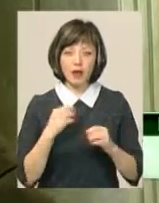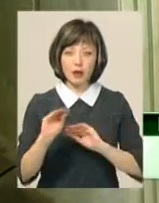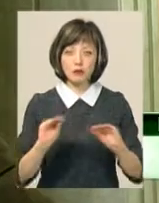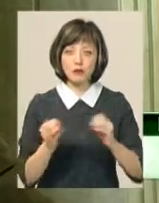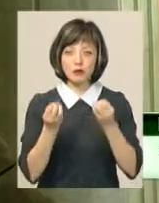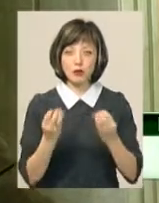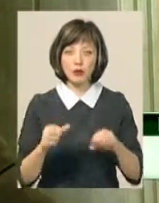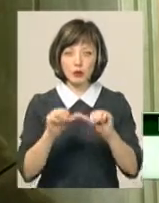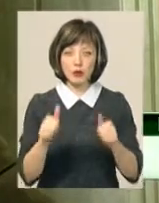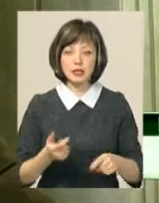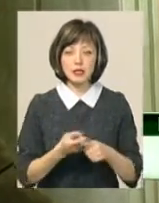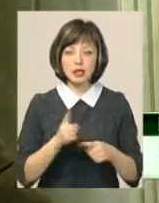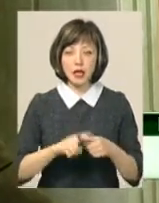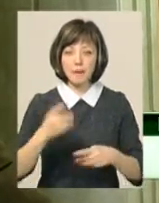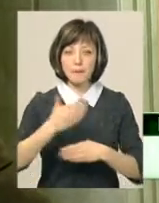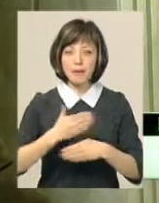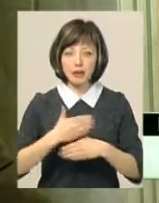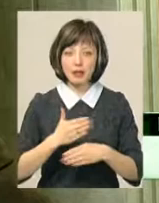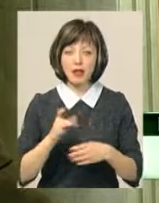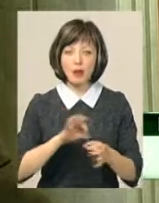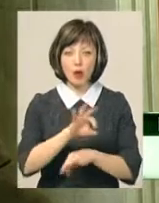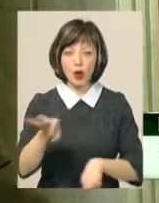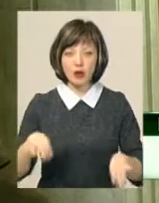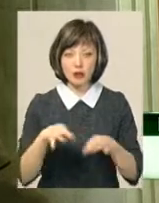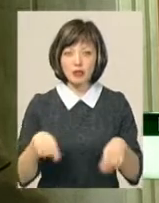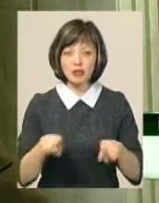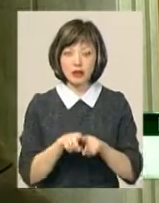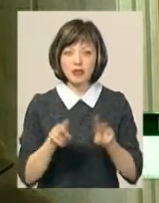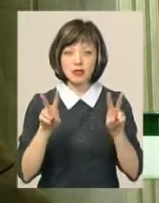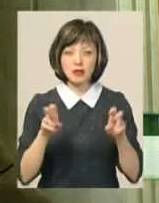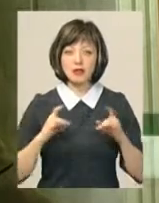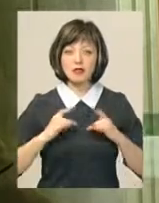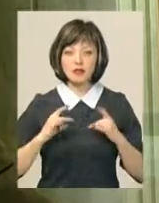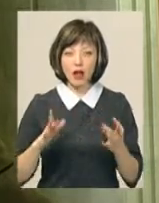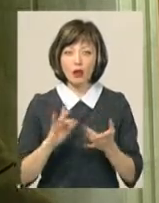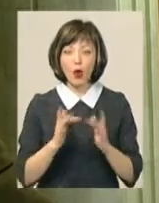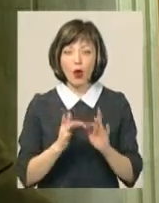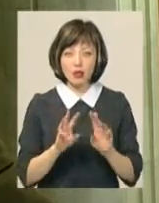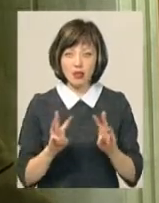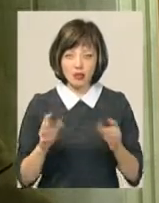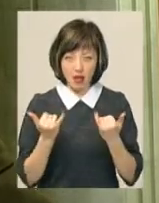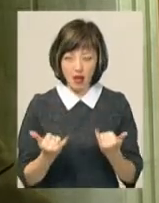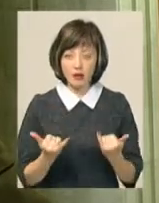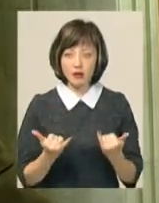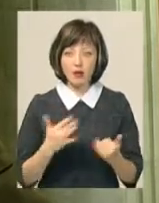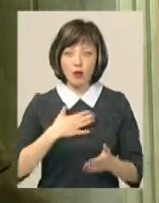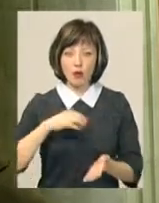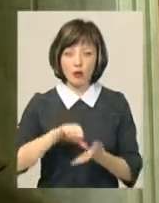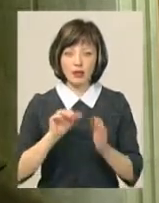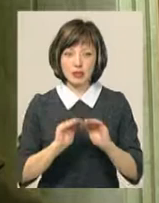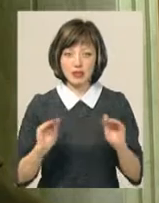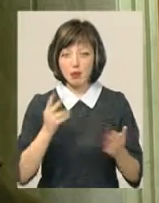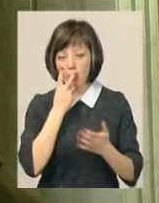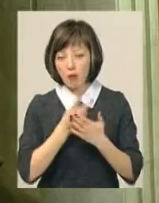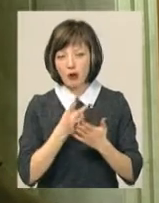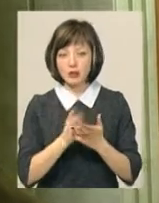варіант уже цієї п'єси, яка піде на проєкт. Теж він називався «Свято онлайн», де грали ж мої учні. Ми